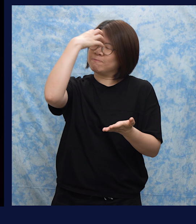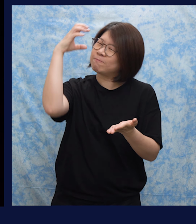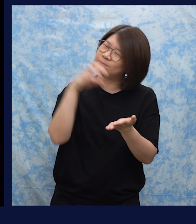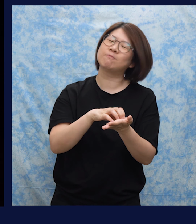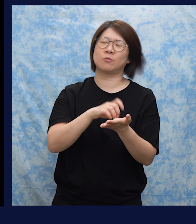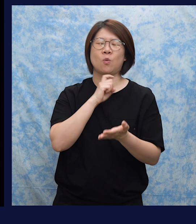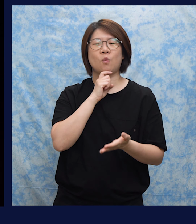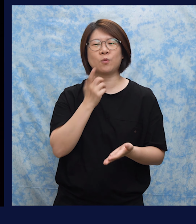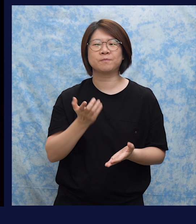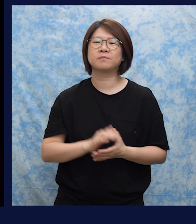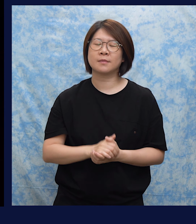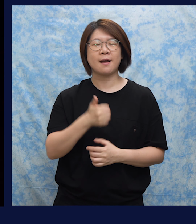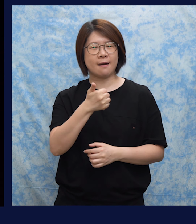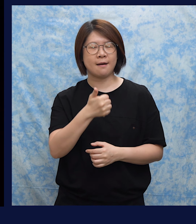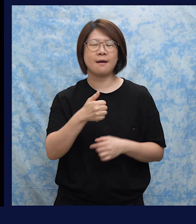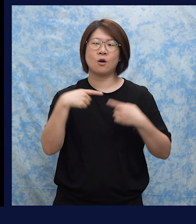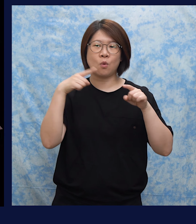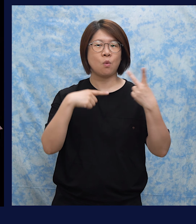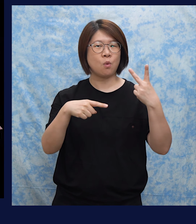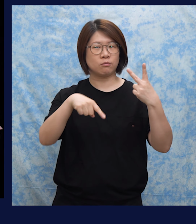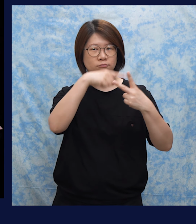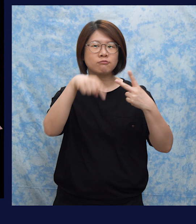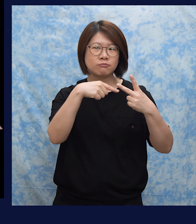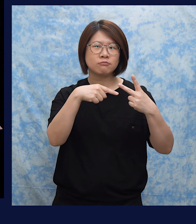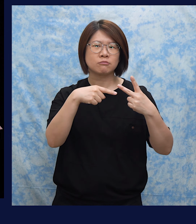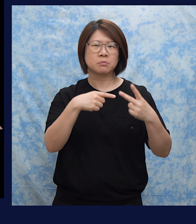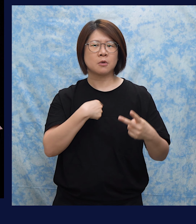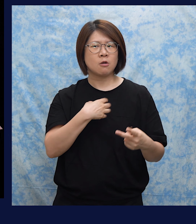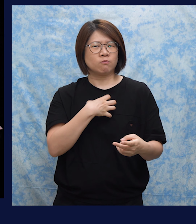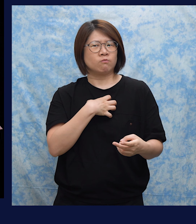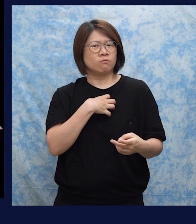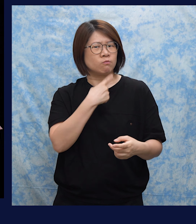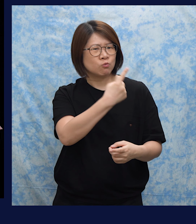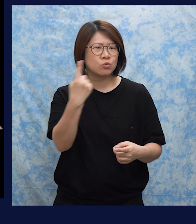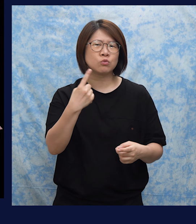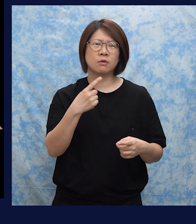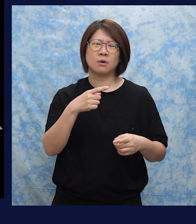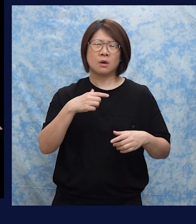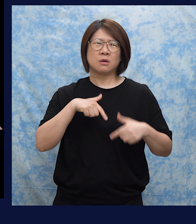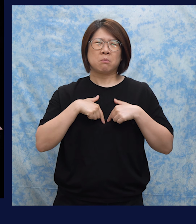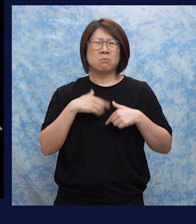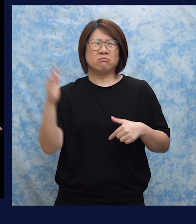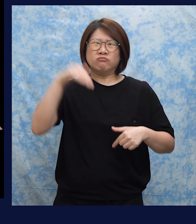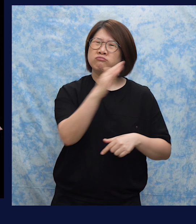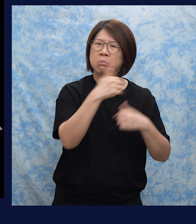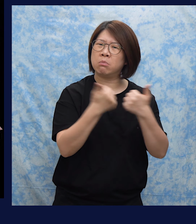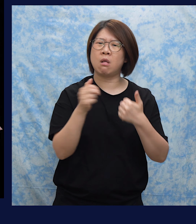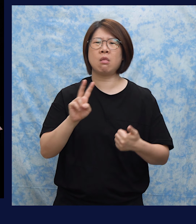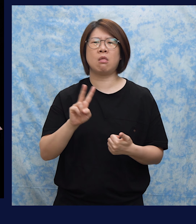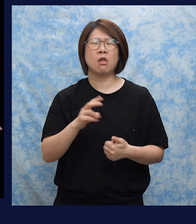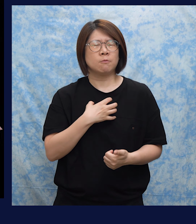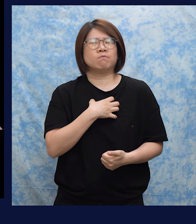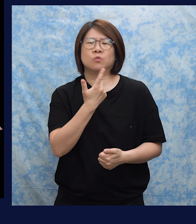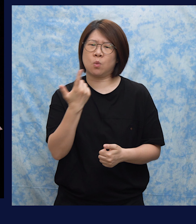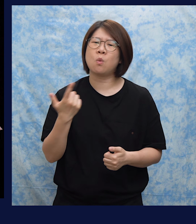定系特别深刻嘅。 其实系呢两套受难曲咧，对每一个我哋演出者嚟讲咧，个心情都好似有过山车咁样，